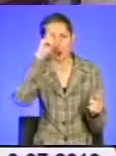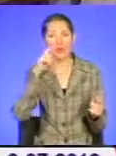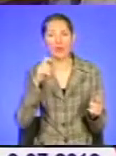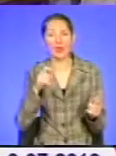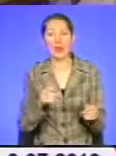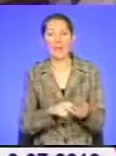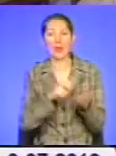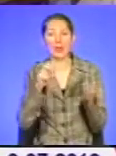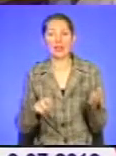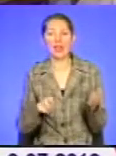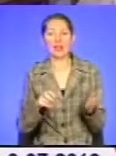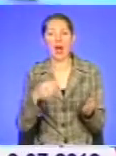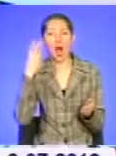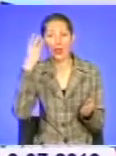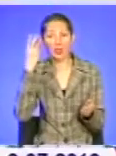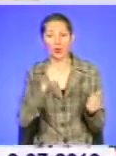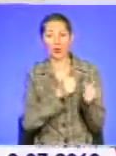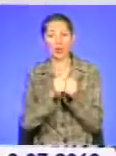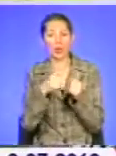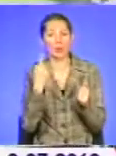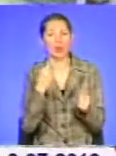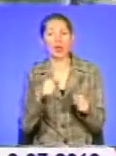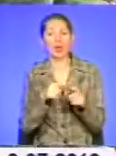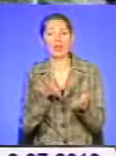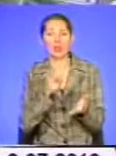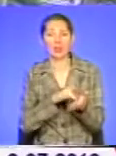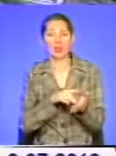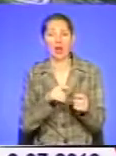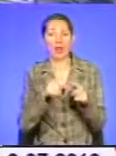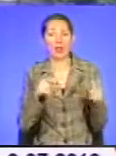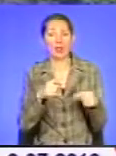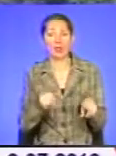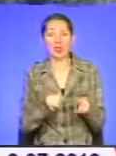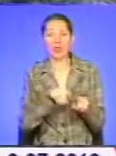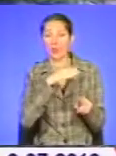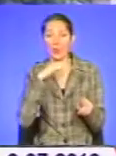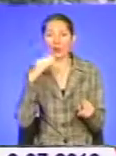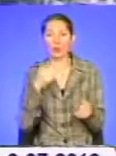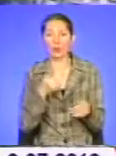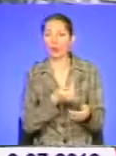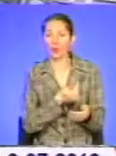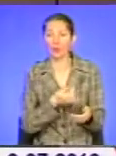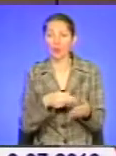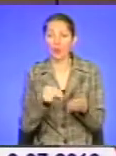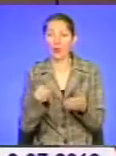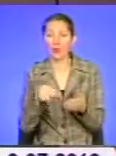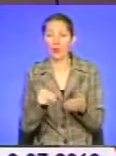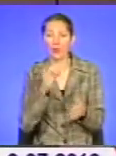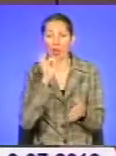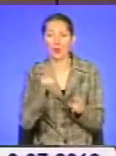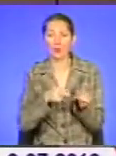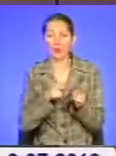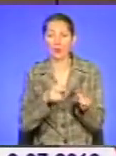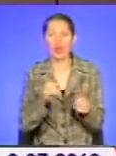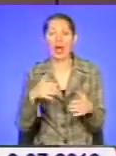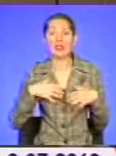у Хмельницькому. У сусідніх обласних центрах на квитки не такий ажіотаж, кажуть на залізничному вокзалі. На Сімферополь